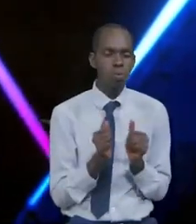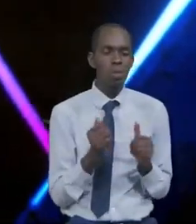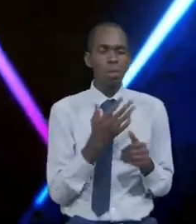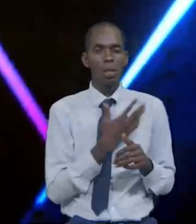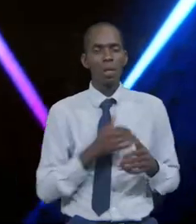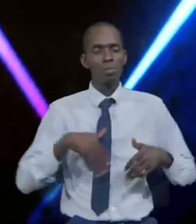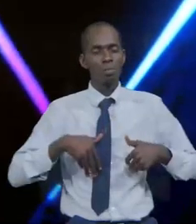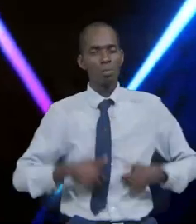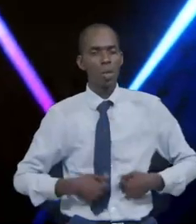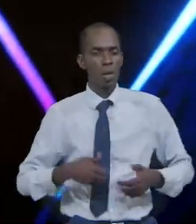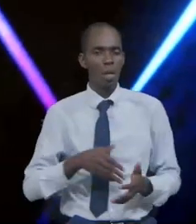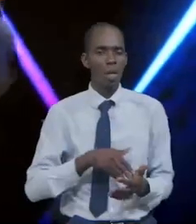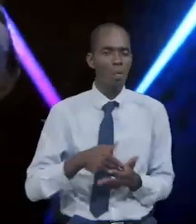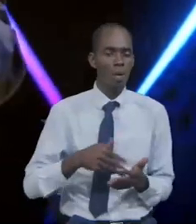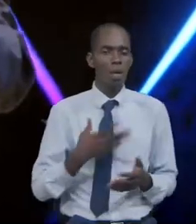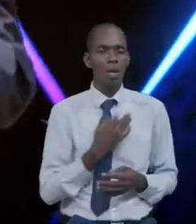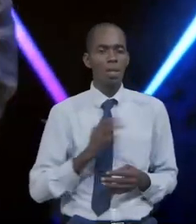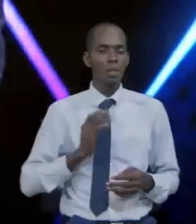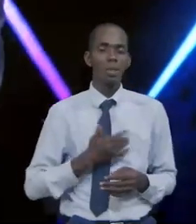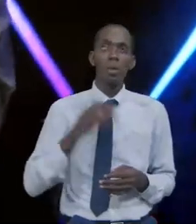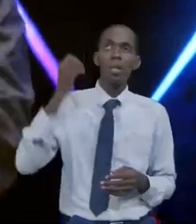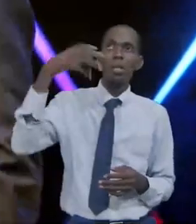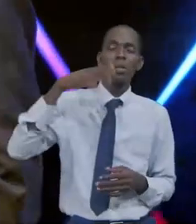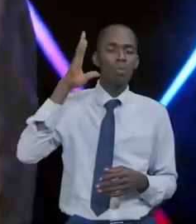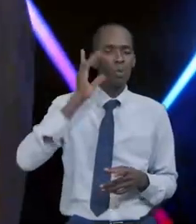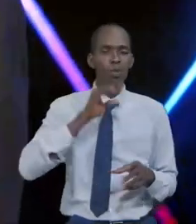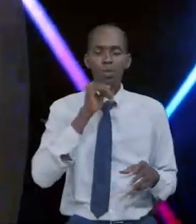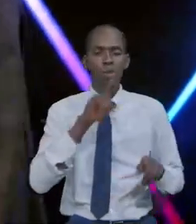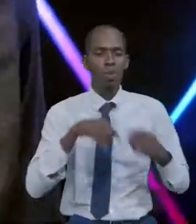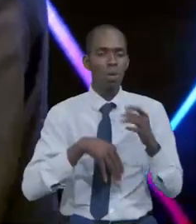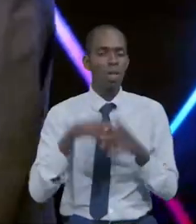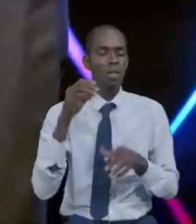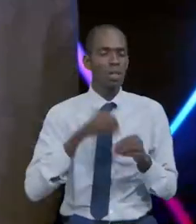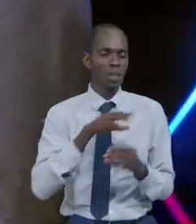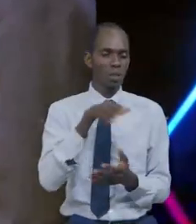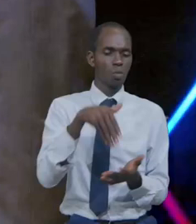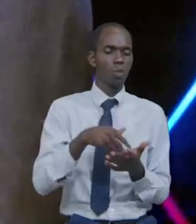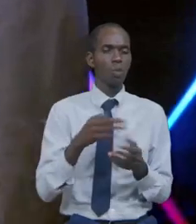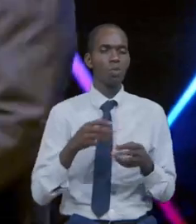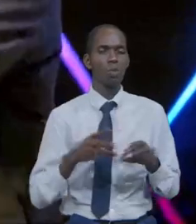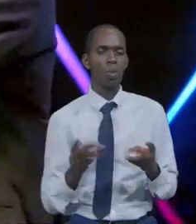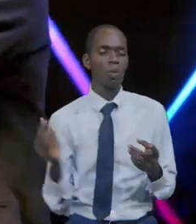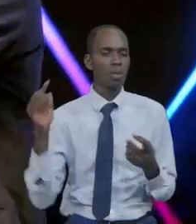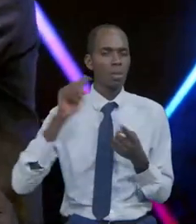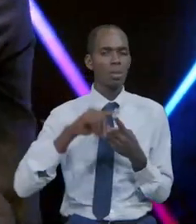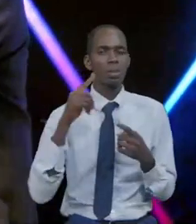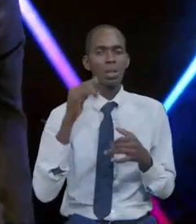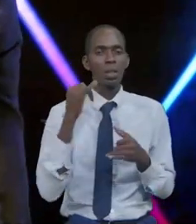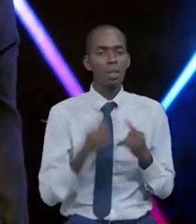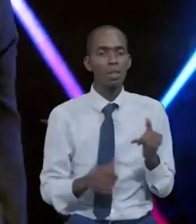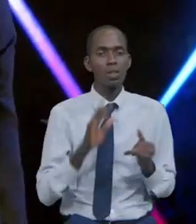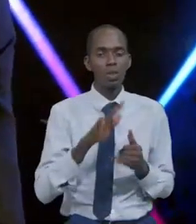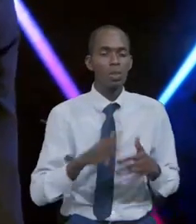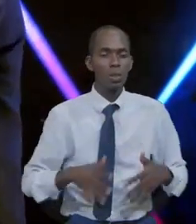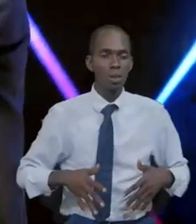pas, qu'on ne s'épuise pas, que notre lumière ne s'éteigne pas à mi-chemin jusqu'à la fin, que